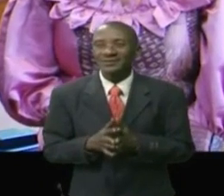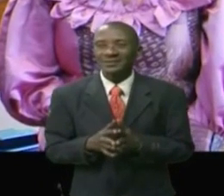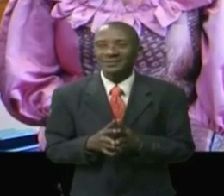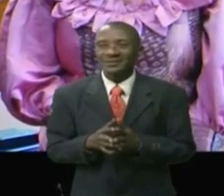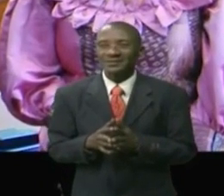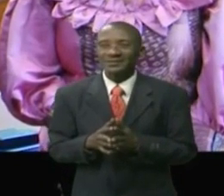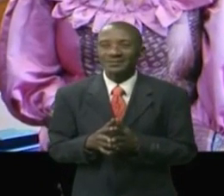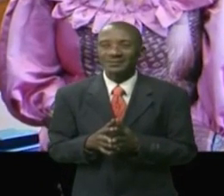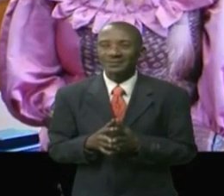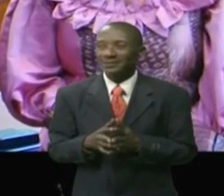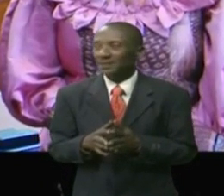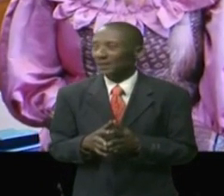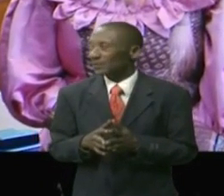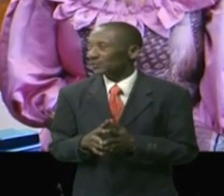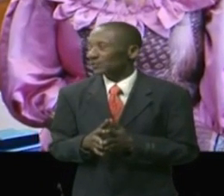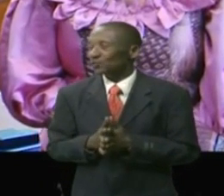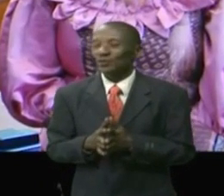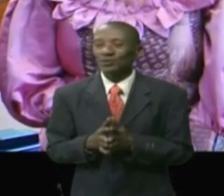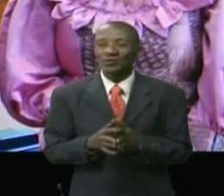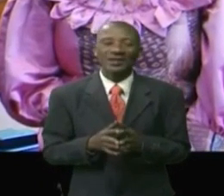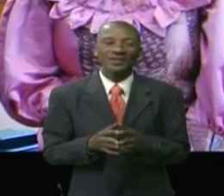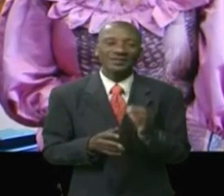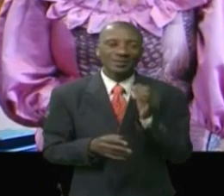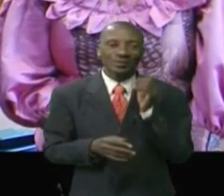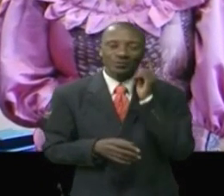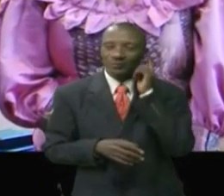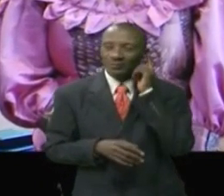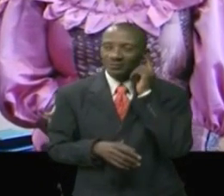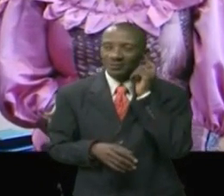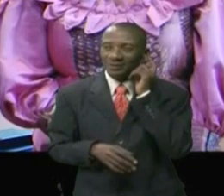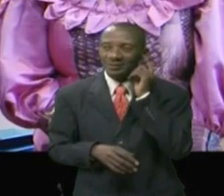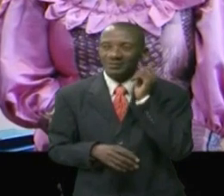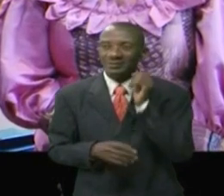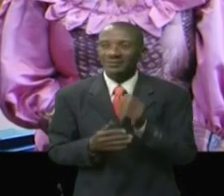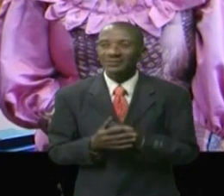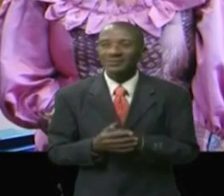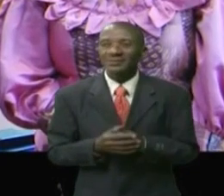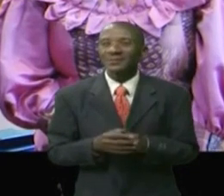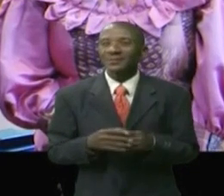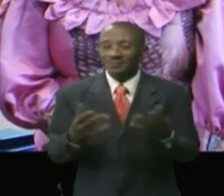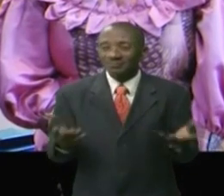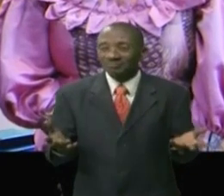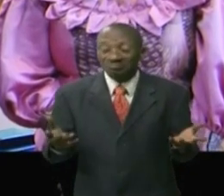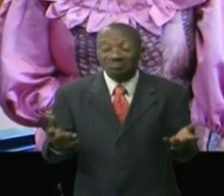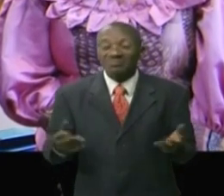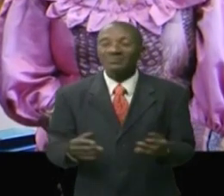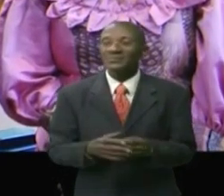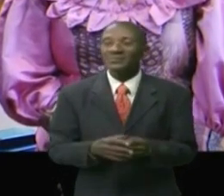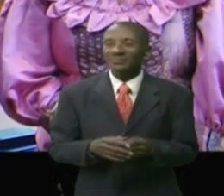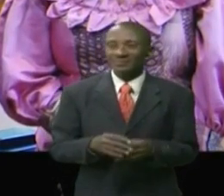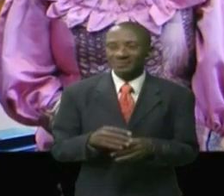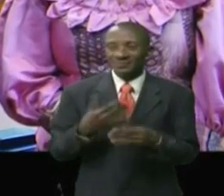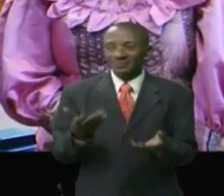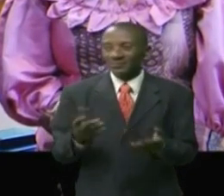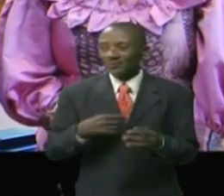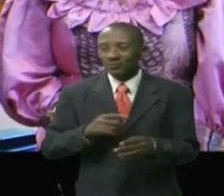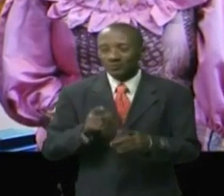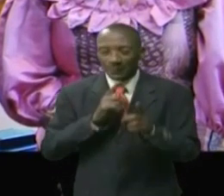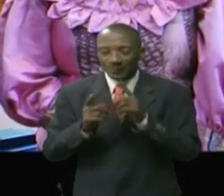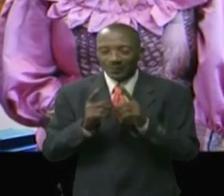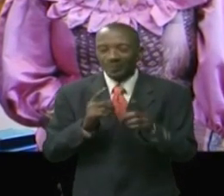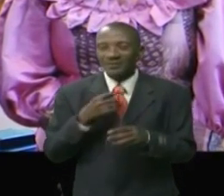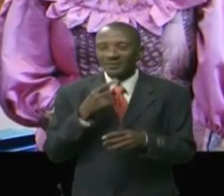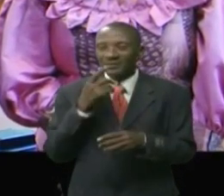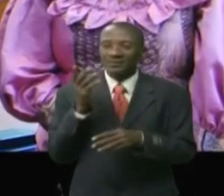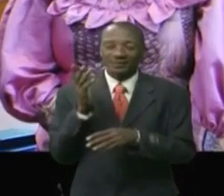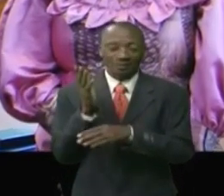déboucher tout de suite à l'ouverture qui sera fait demain et c'est pour dire qu'il y a eu un travail en amont